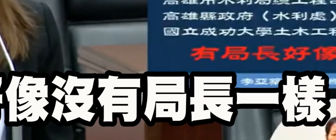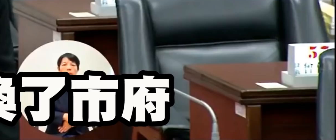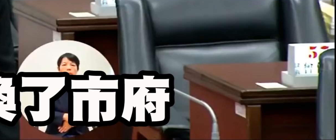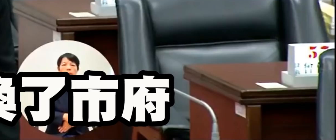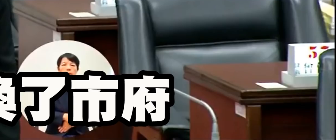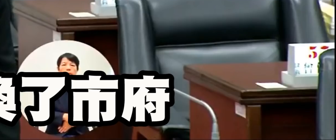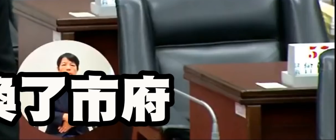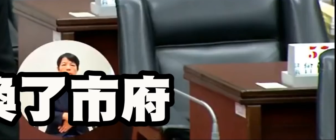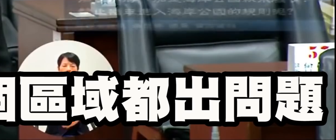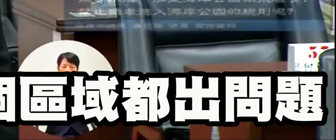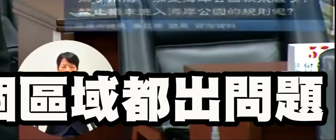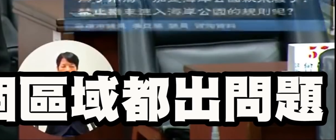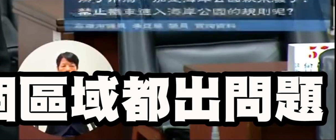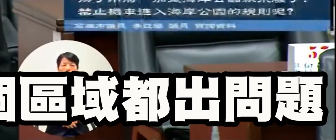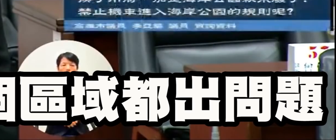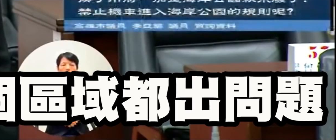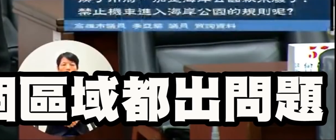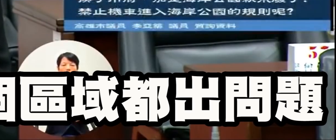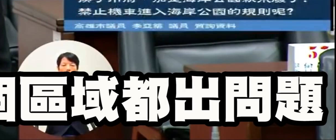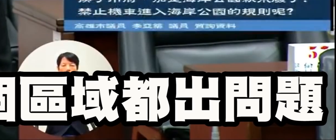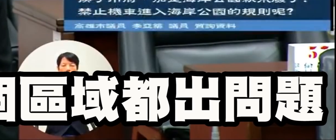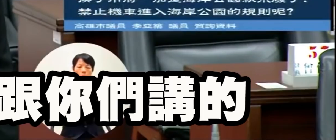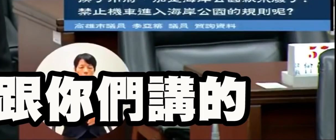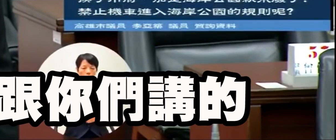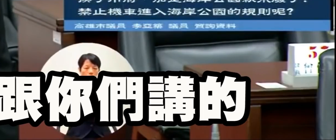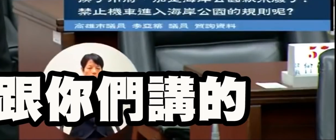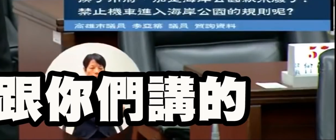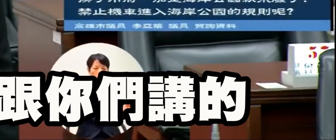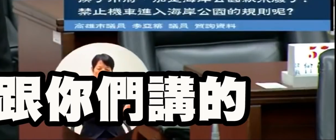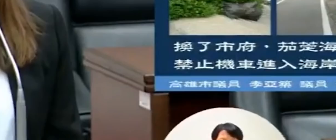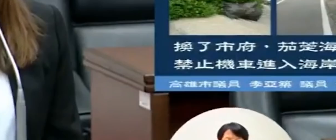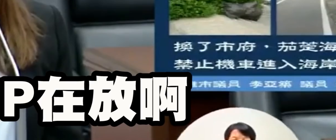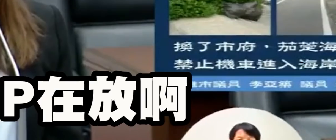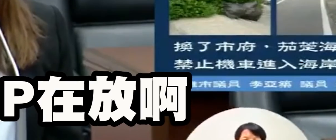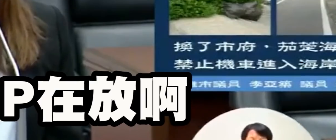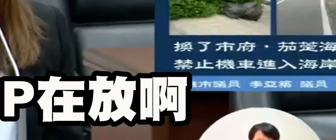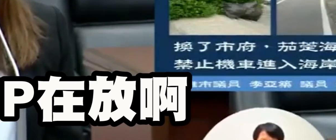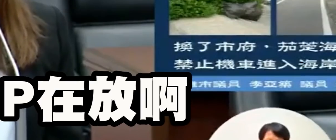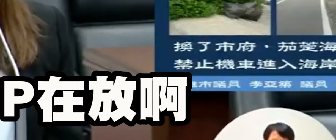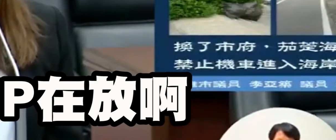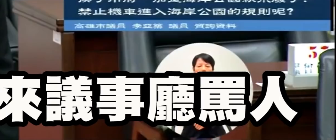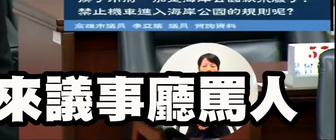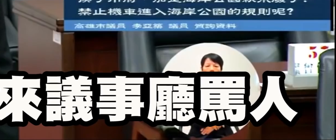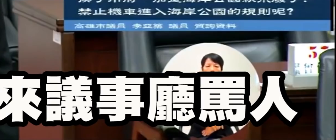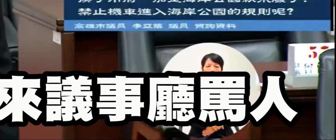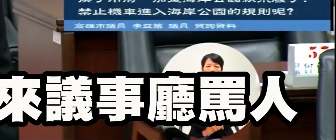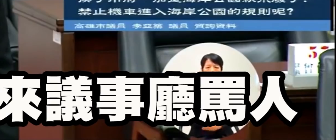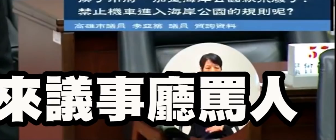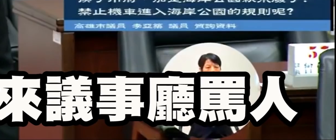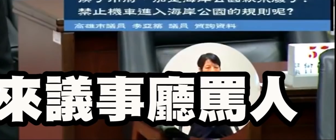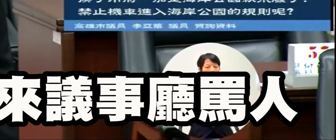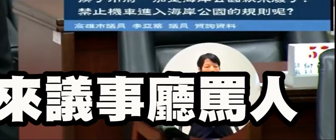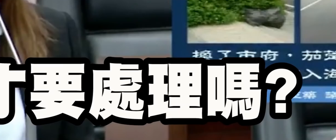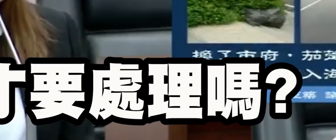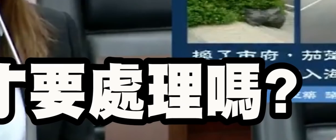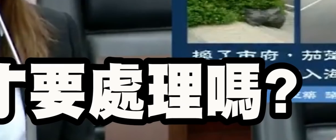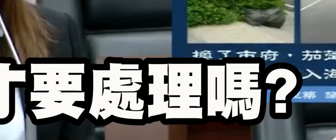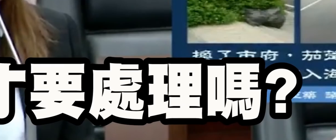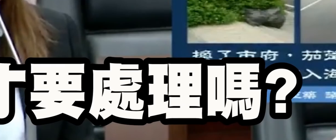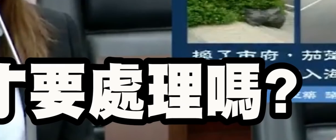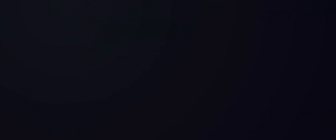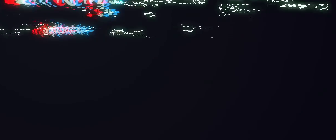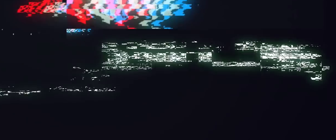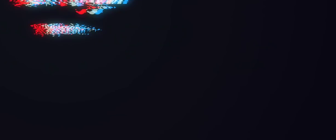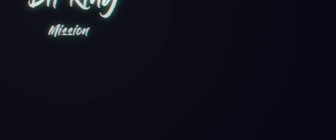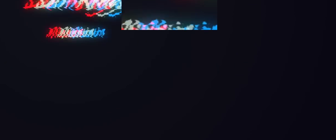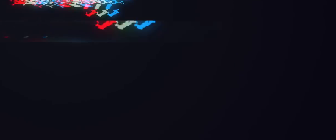长一样。花莲市府，我每一个区域都出问题，议员跟你们讲的，当屁在放啊！一定要让议事厅在骂人，你们才要处